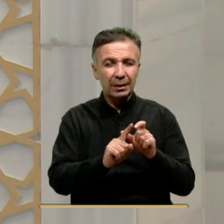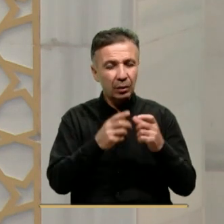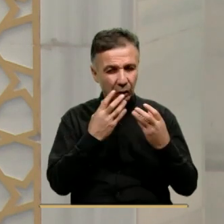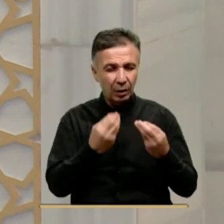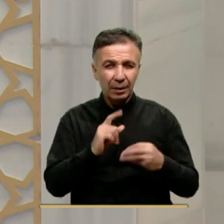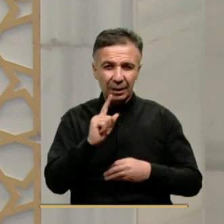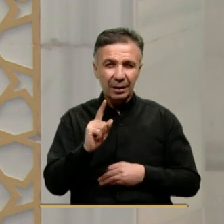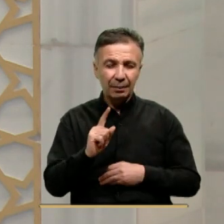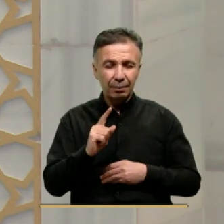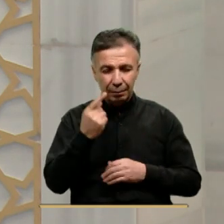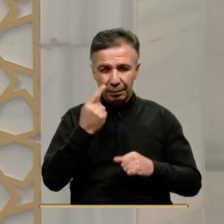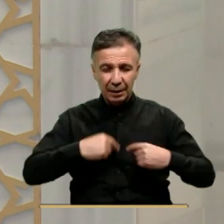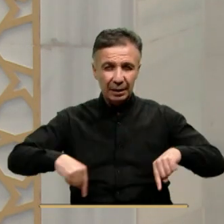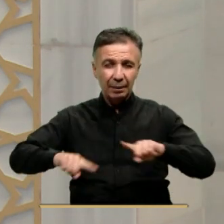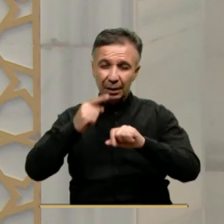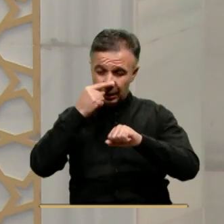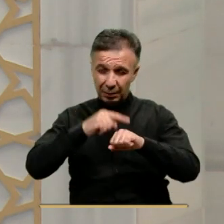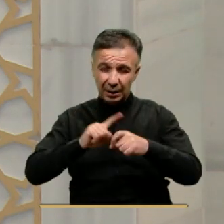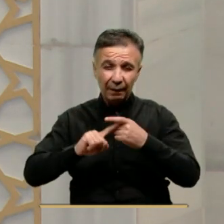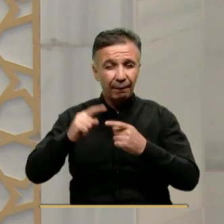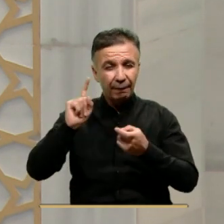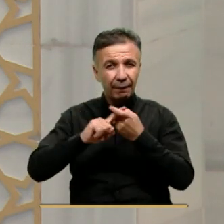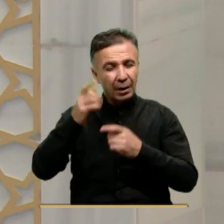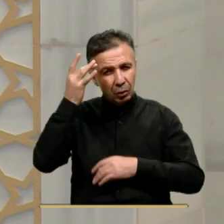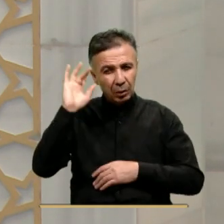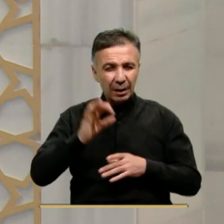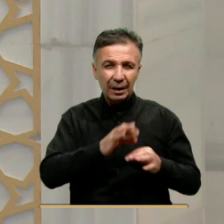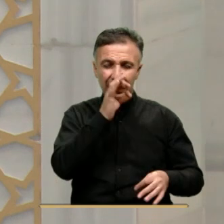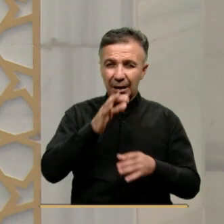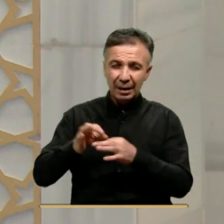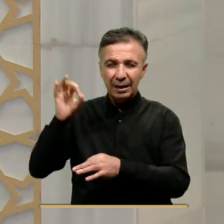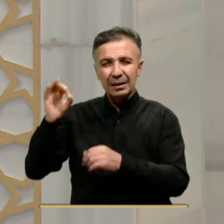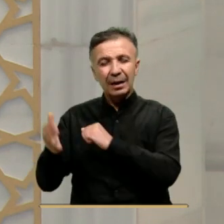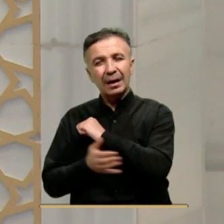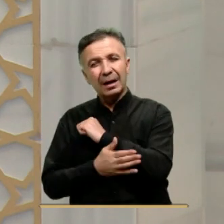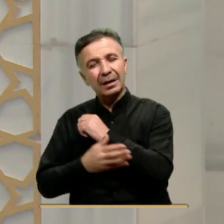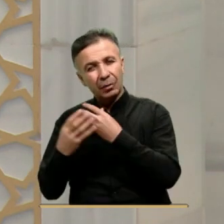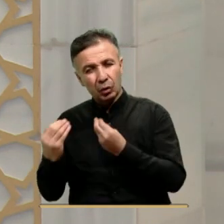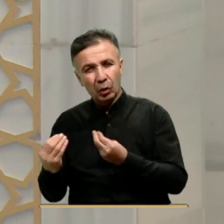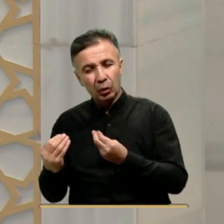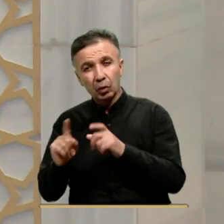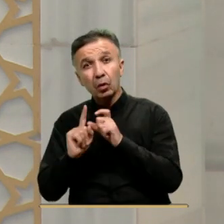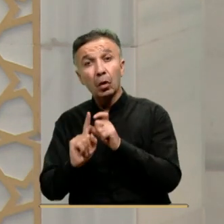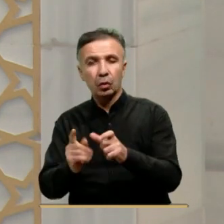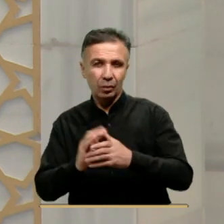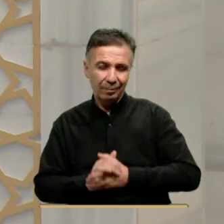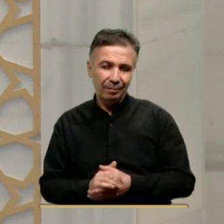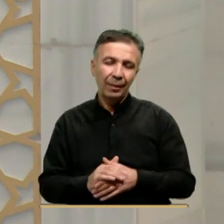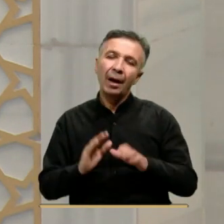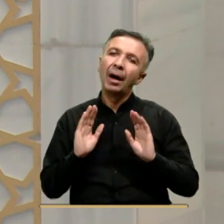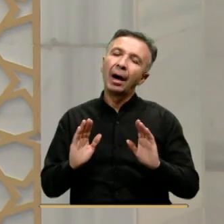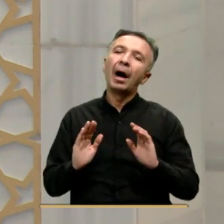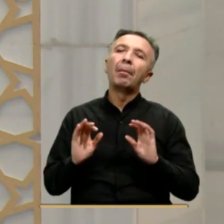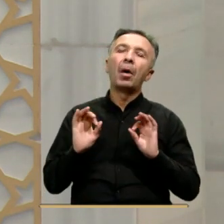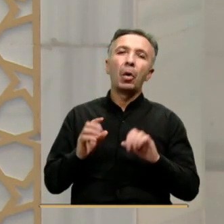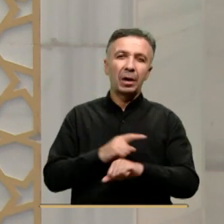ve kültürümüzde İnsan insanın yurdudur İnsan insanın kurdu değildir ama